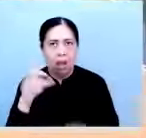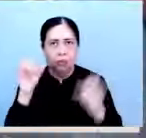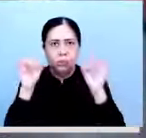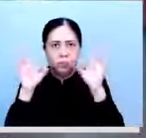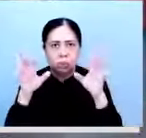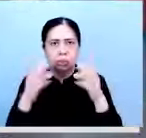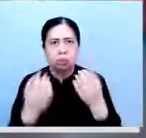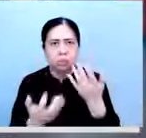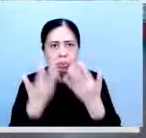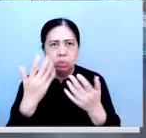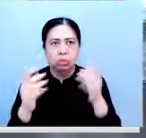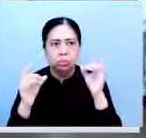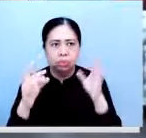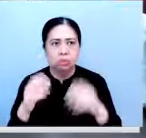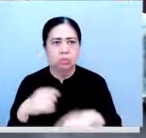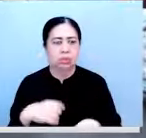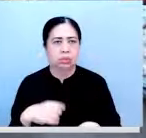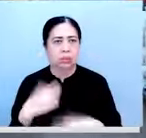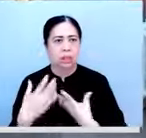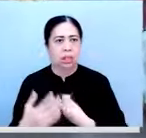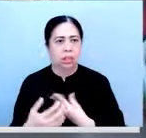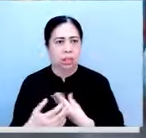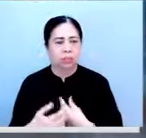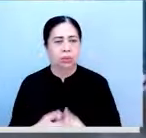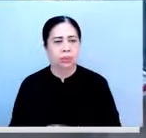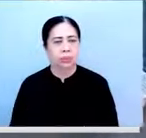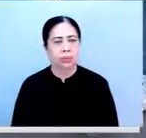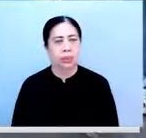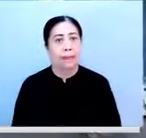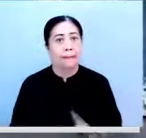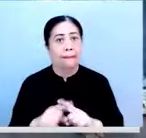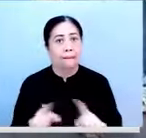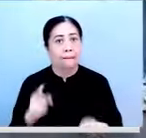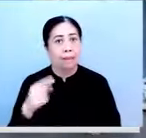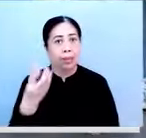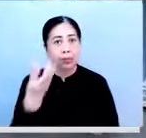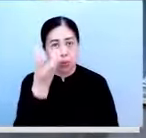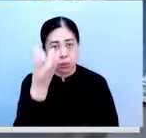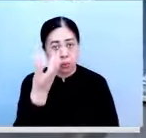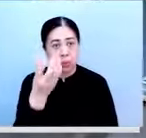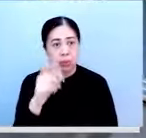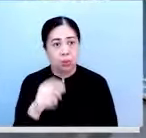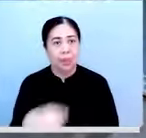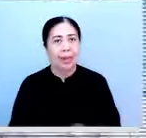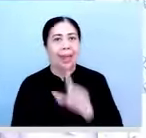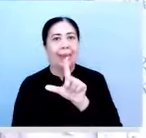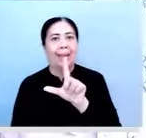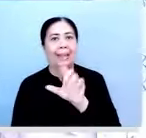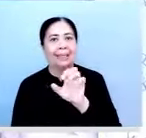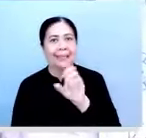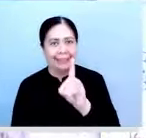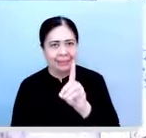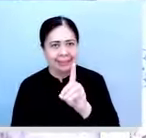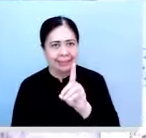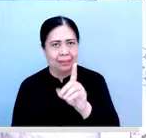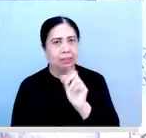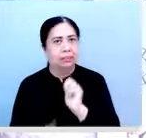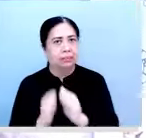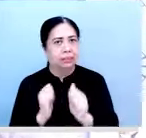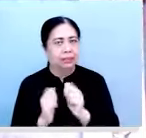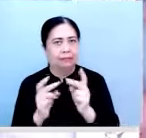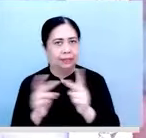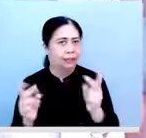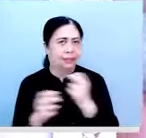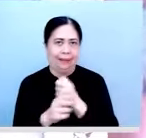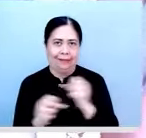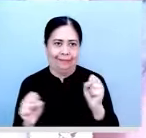gumawa ganun. Tela eh. Nakakatakot. Yes, dahil tela nga. Pero actually yung bulb natin is LED. Okay. So kaya, ibig sabihin, it's very safe